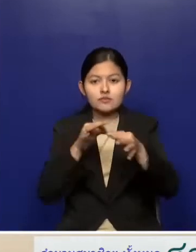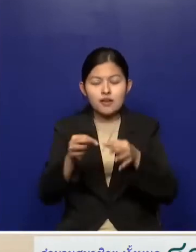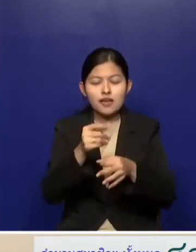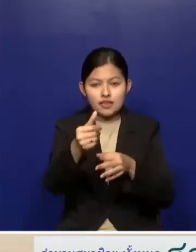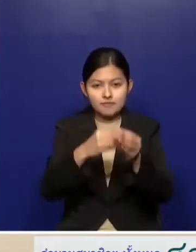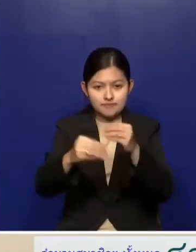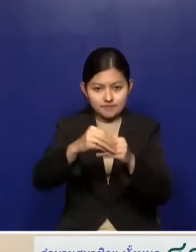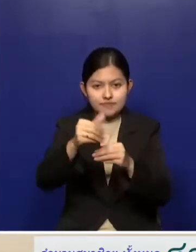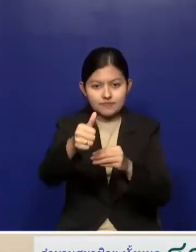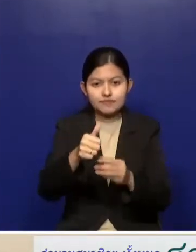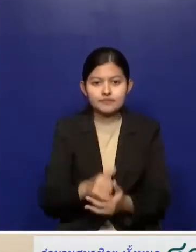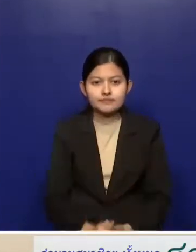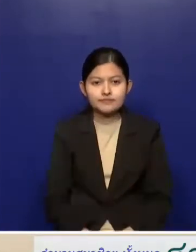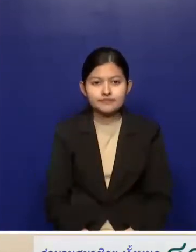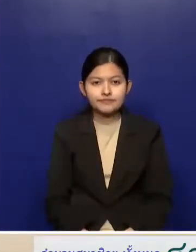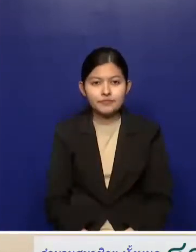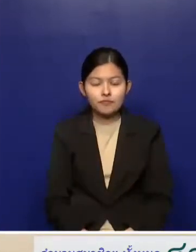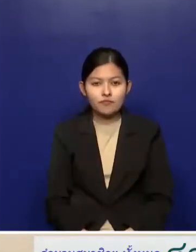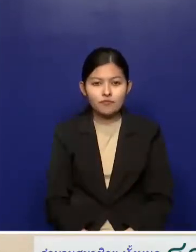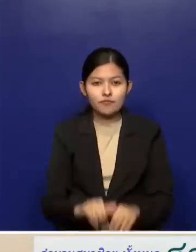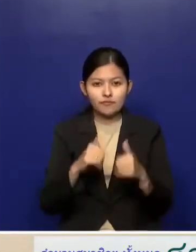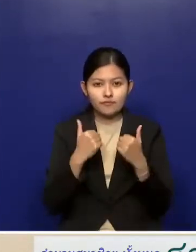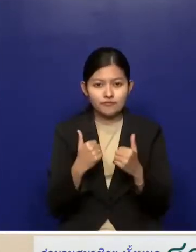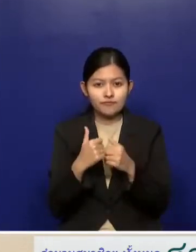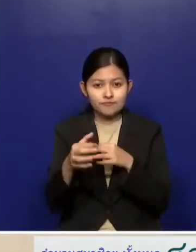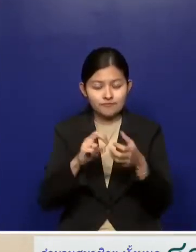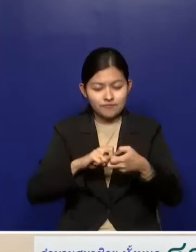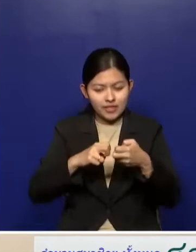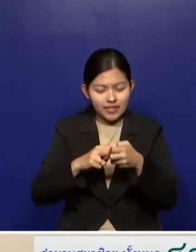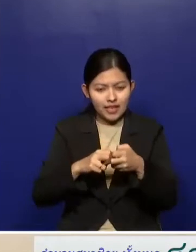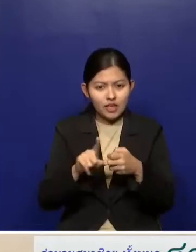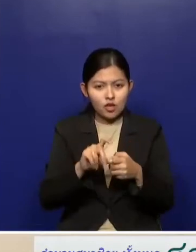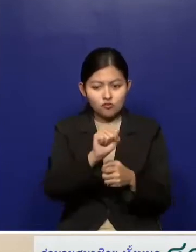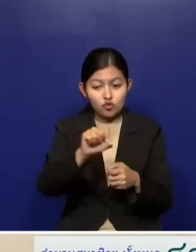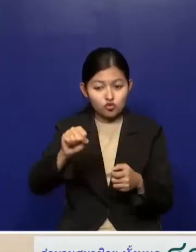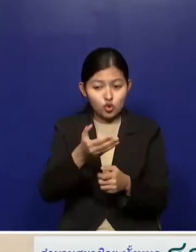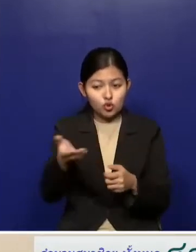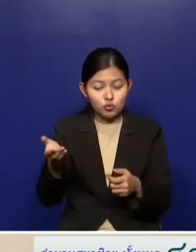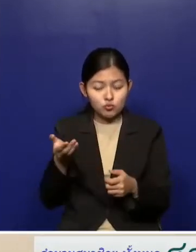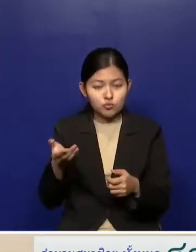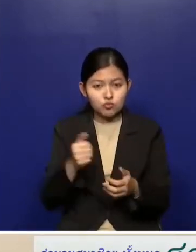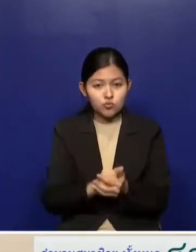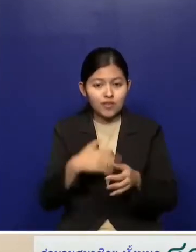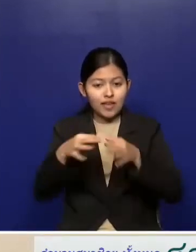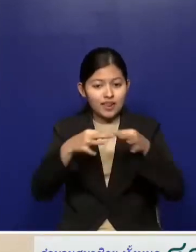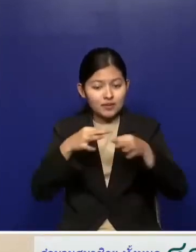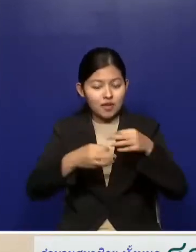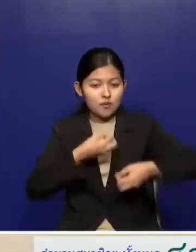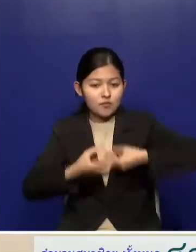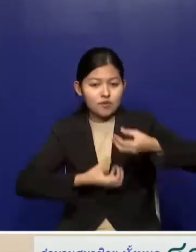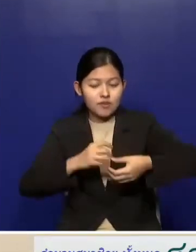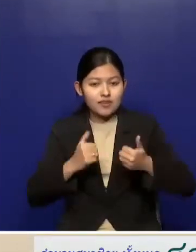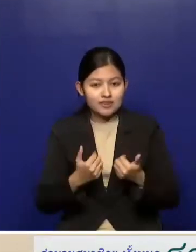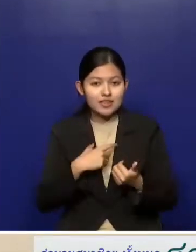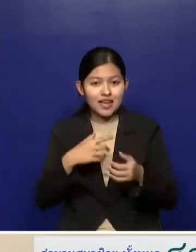้สำหรบใส่วนของปญหาการบรู Barbaraที่ช่ลท่านได้ประก hebtณ์อัพ riding ข้ทแ